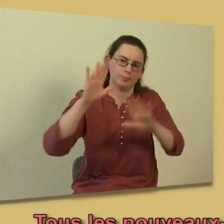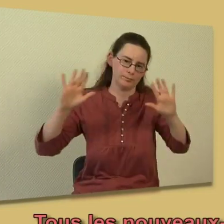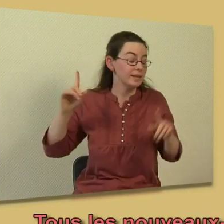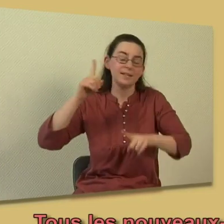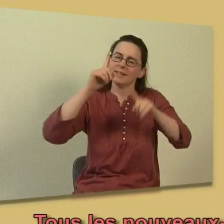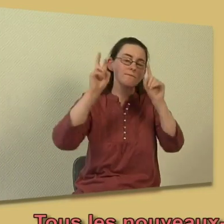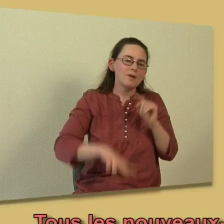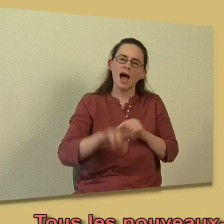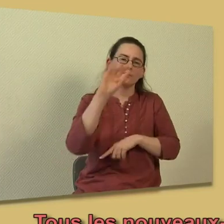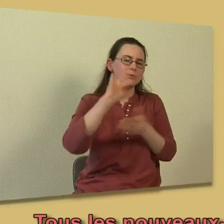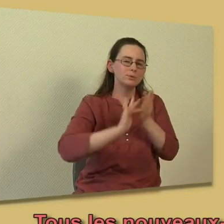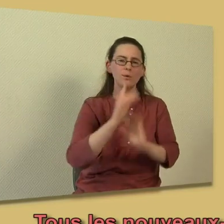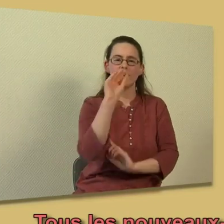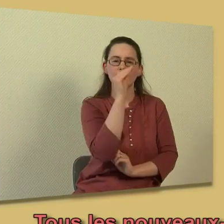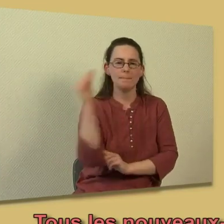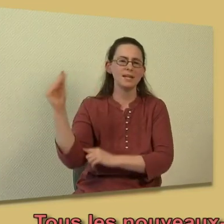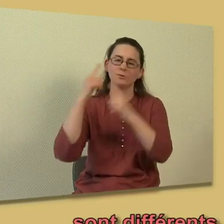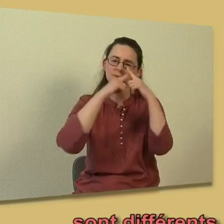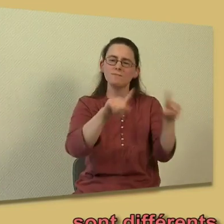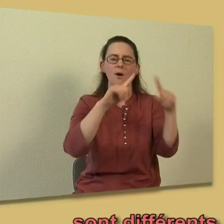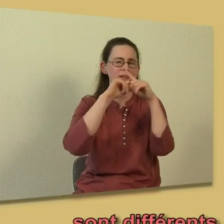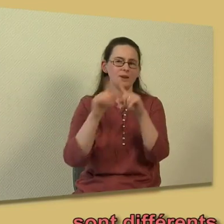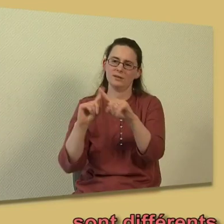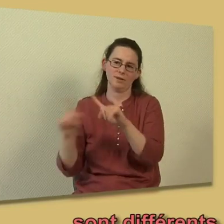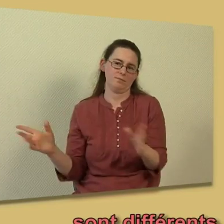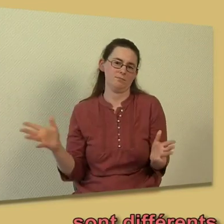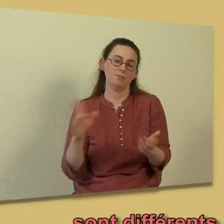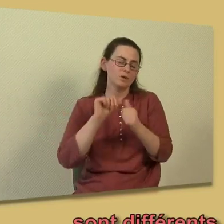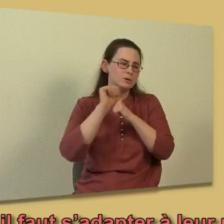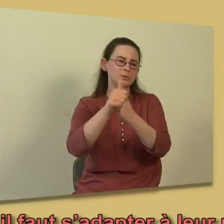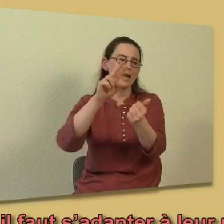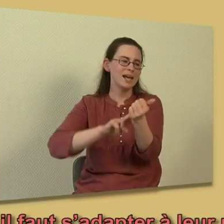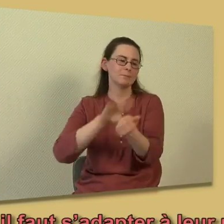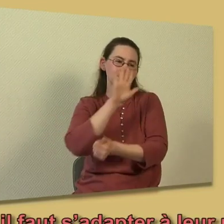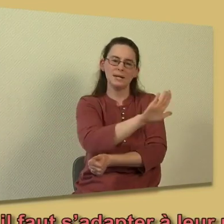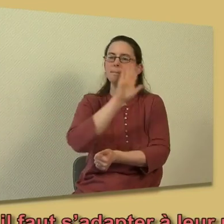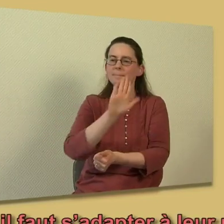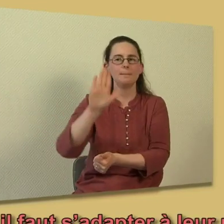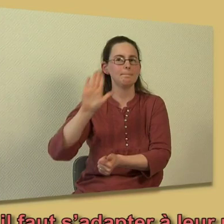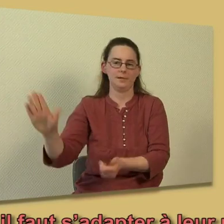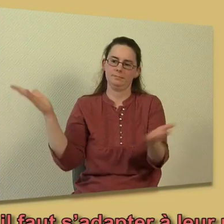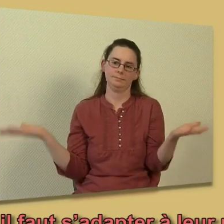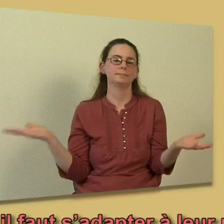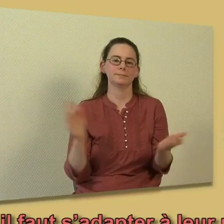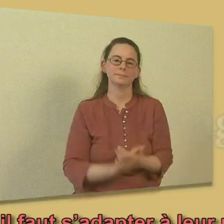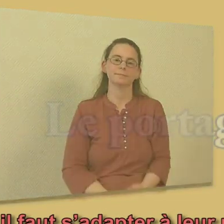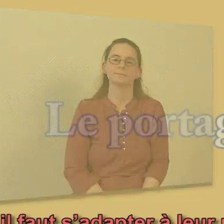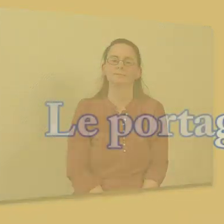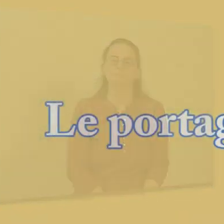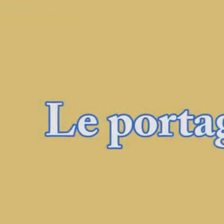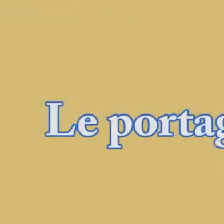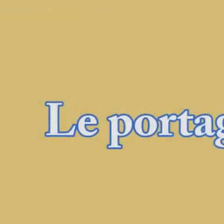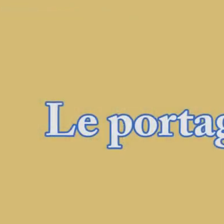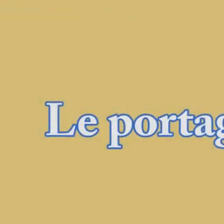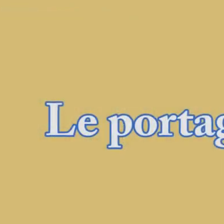heures, 5 heures, 6 heures, ça dépend des bébés. Mais tous les enfants, tous les nouveau-nés sont différents, il faut s'adapter à leur